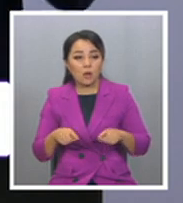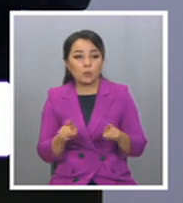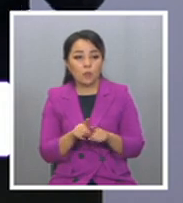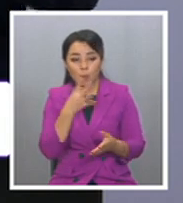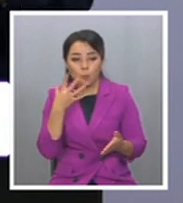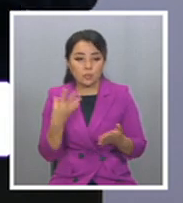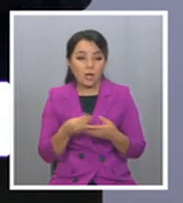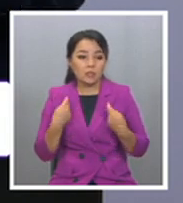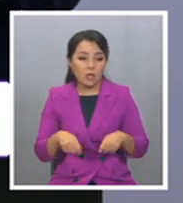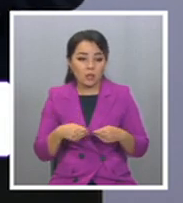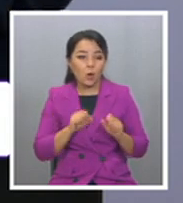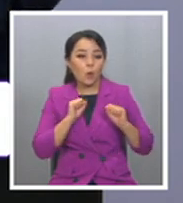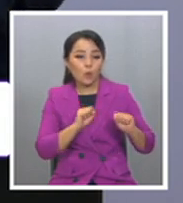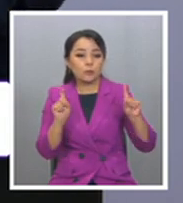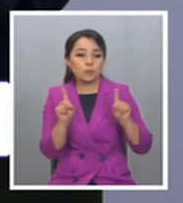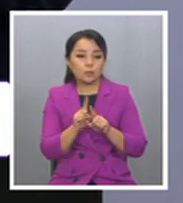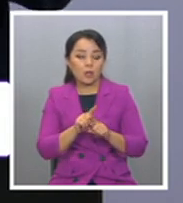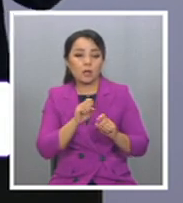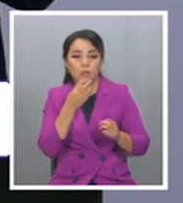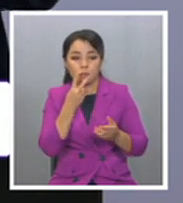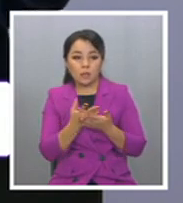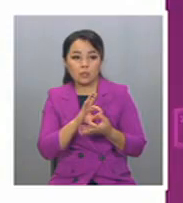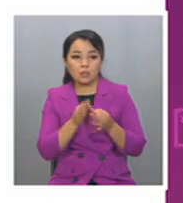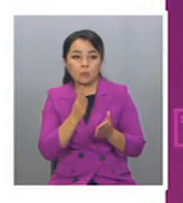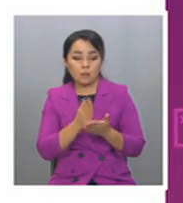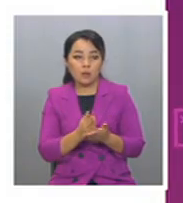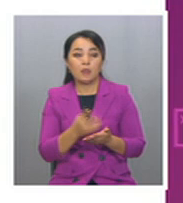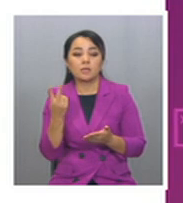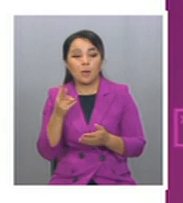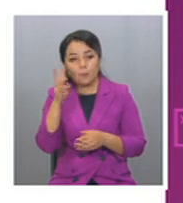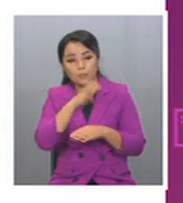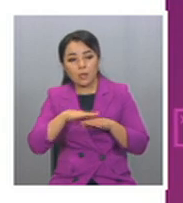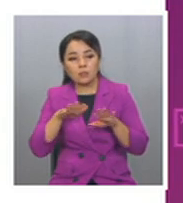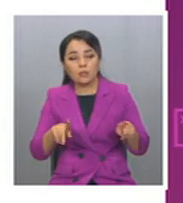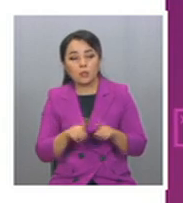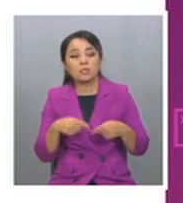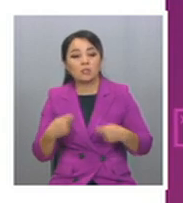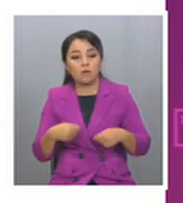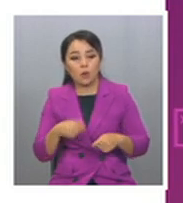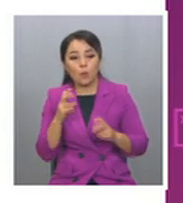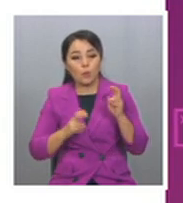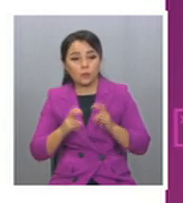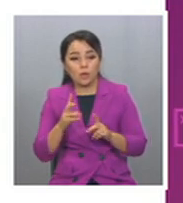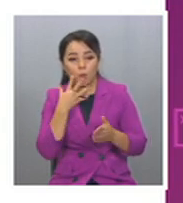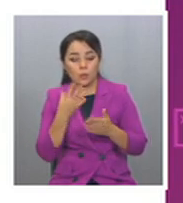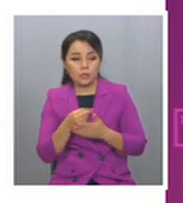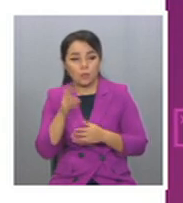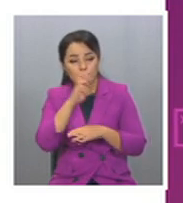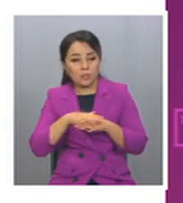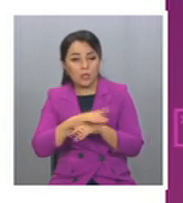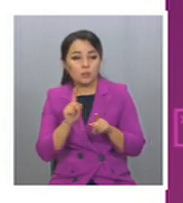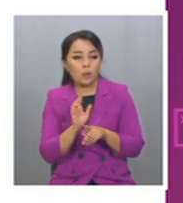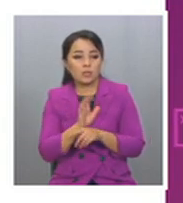өзінің нарығын қорғау мәселесін қолға алды. Яғни екінші мемлекетте өндірілген тауарды өзінің мемлекеттік территориясына